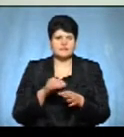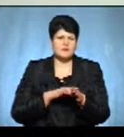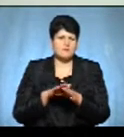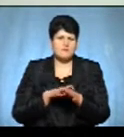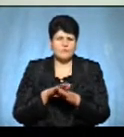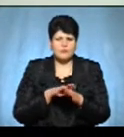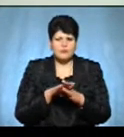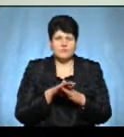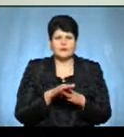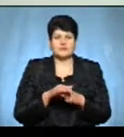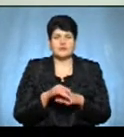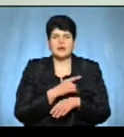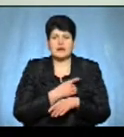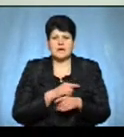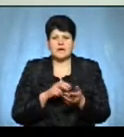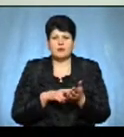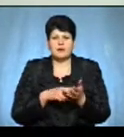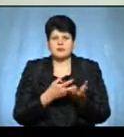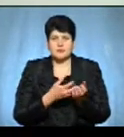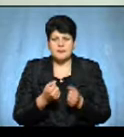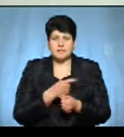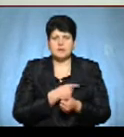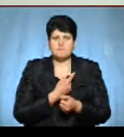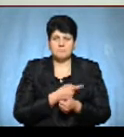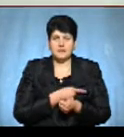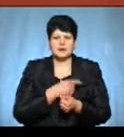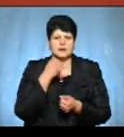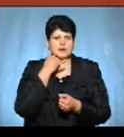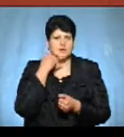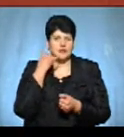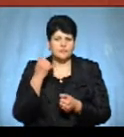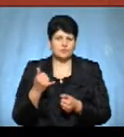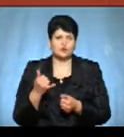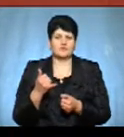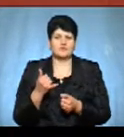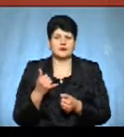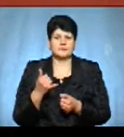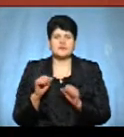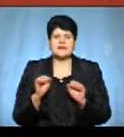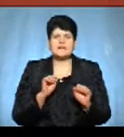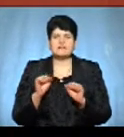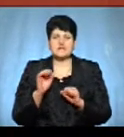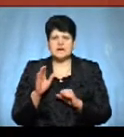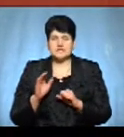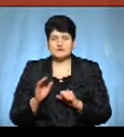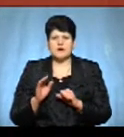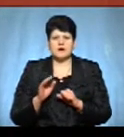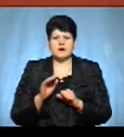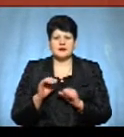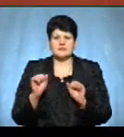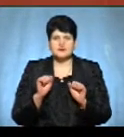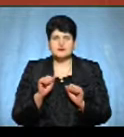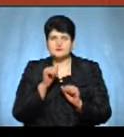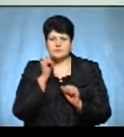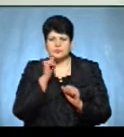переповнені, що деякі лікарні боялися нас приймати, то там медики безпосередньо телефонували там керівництву потойки,